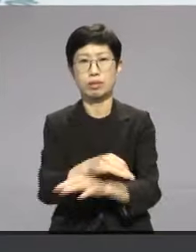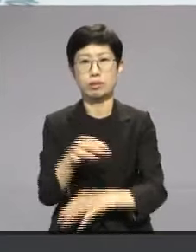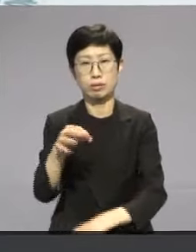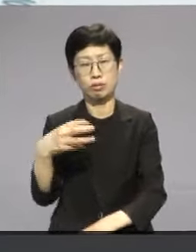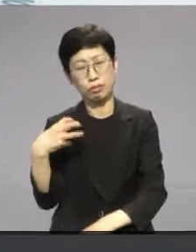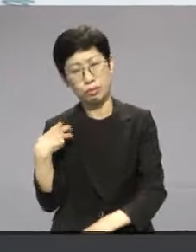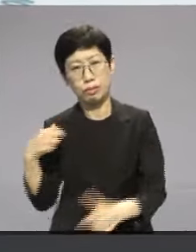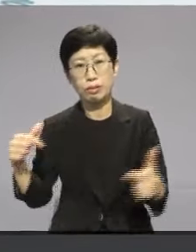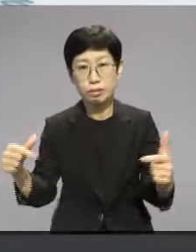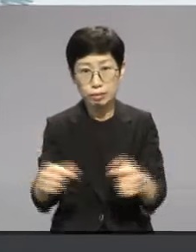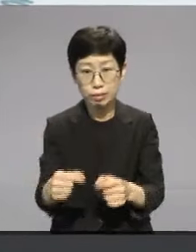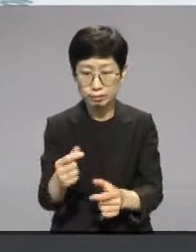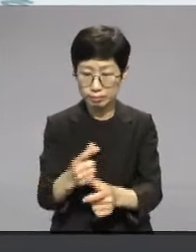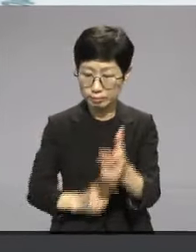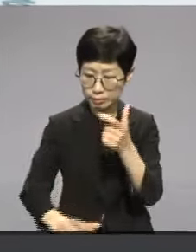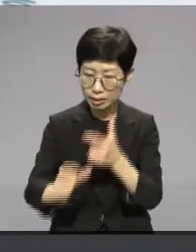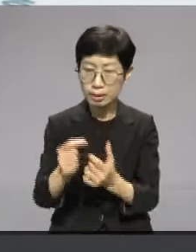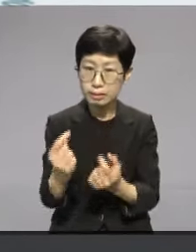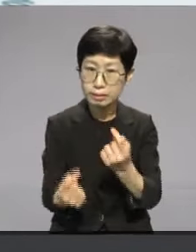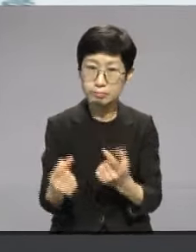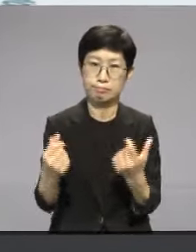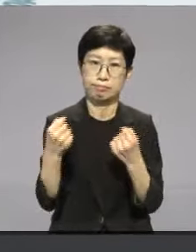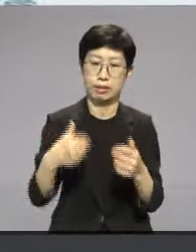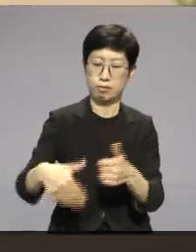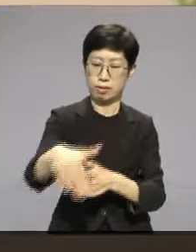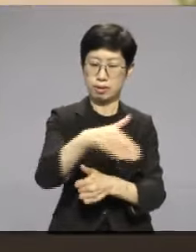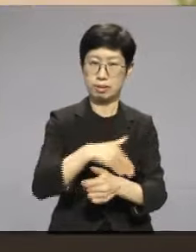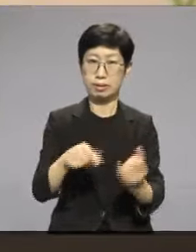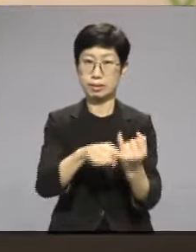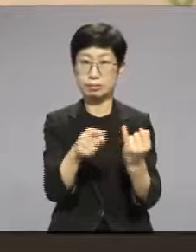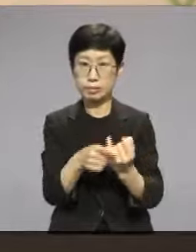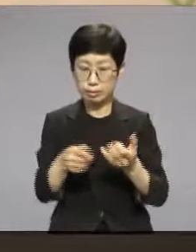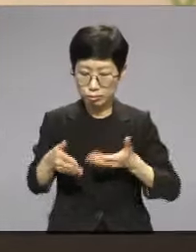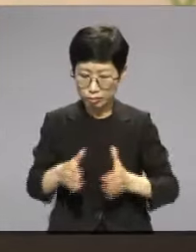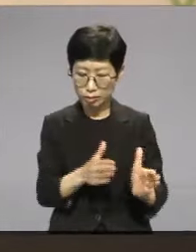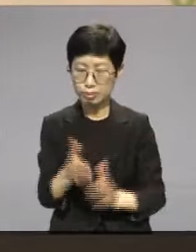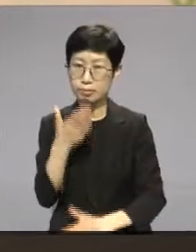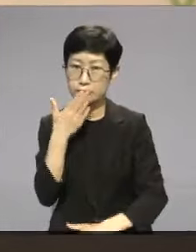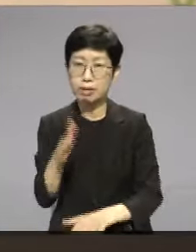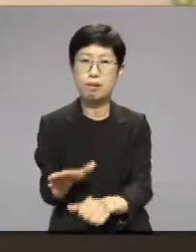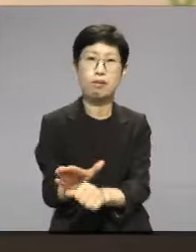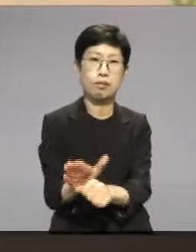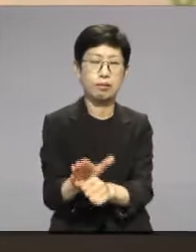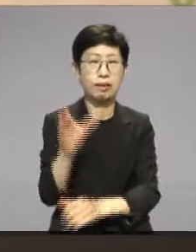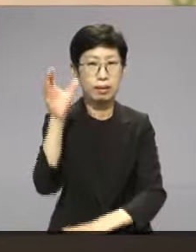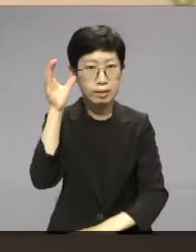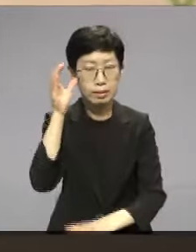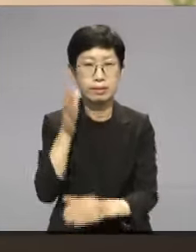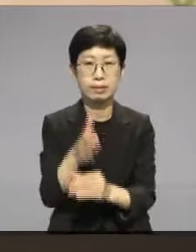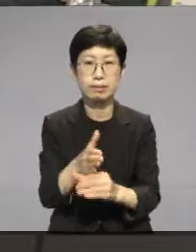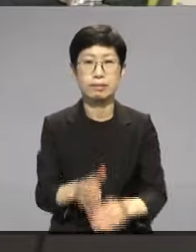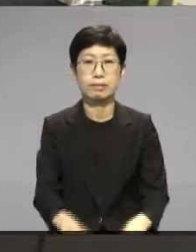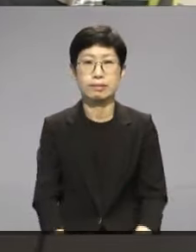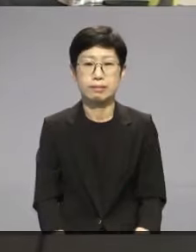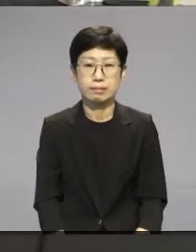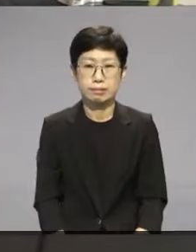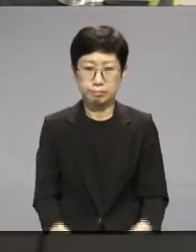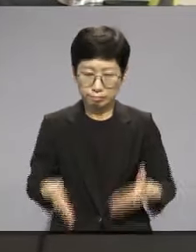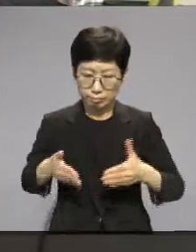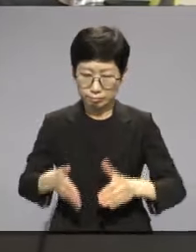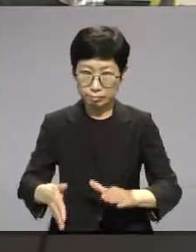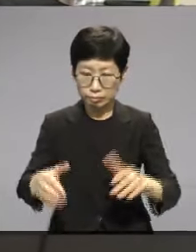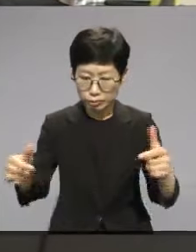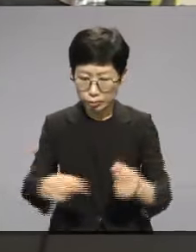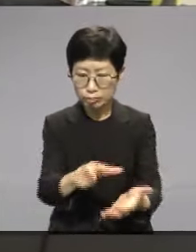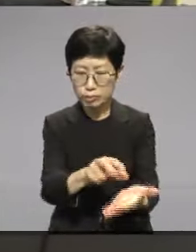줄이고 보다 건강한 환경에서 임신과 출산을 준비할 수 있도록 도와줄 것으로 기대하고 있습니다. 저출산